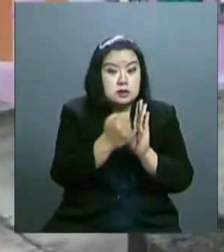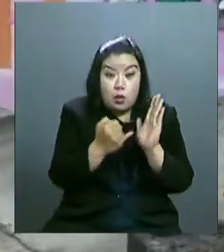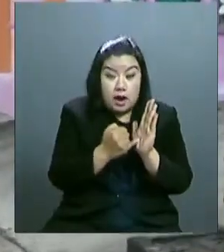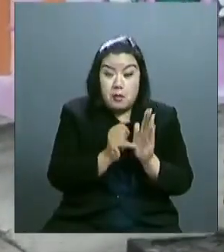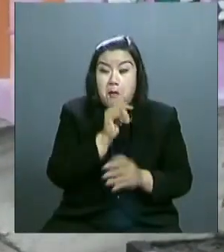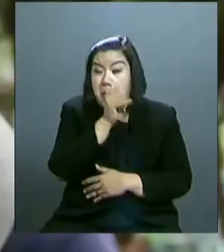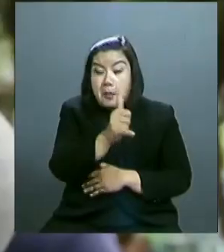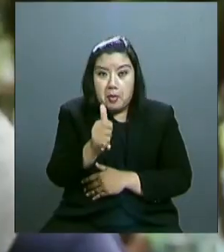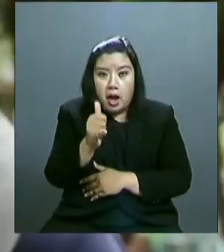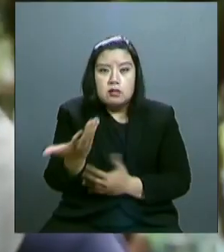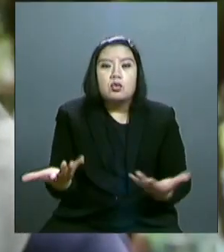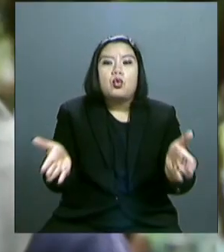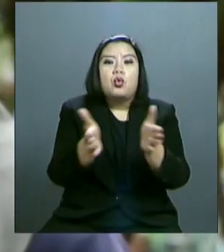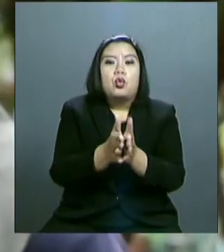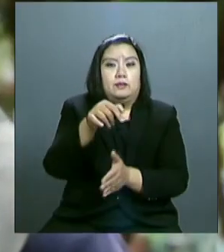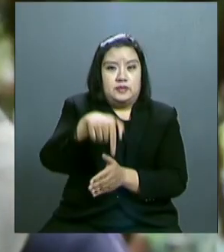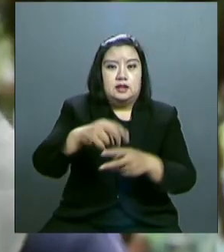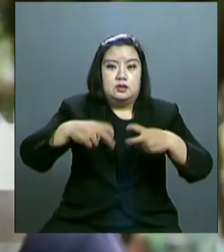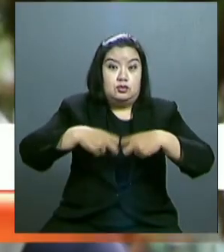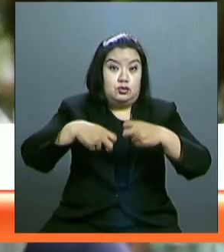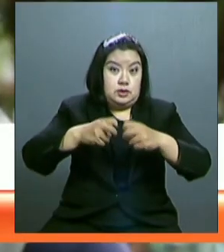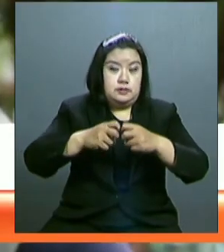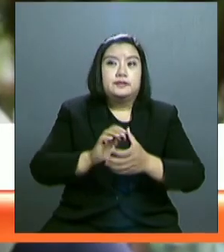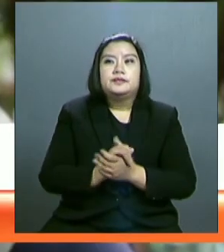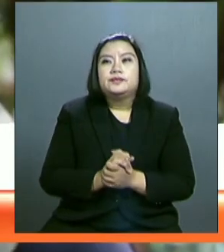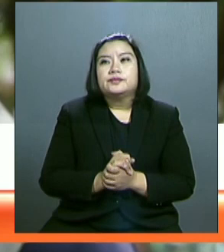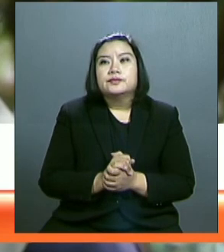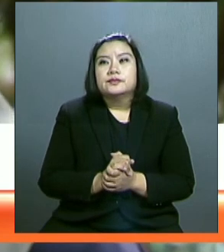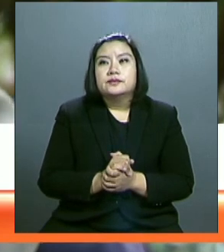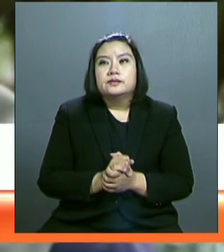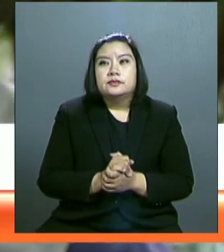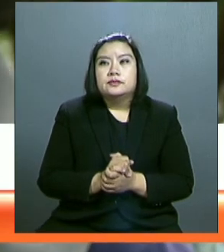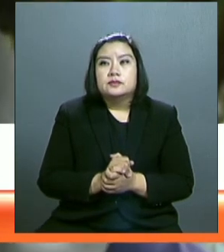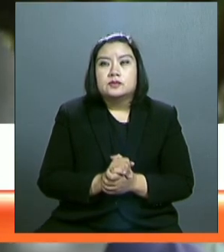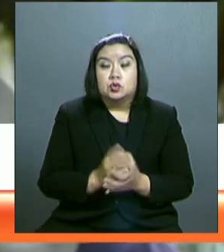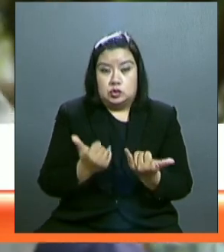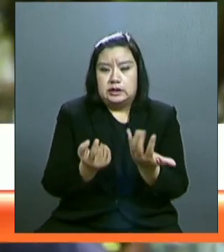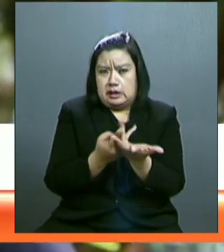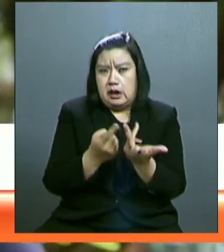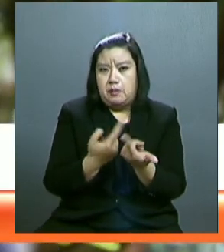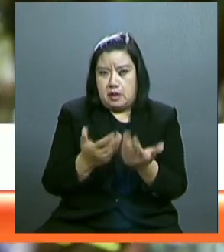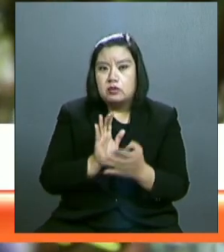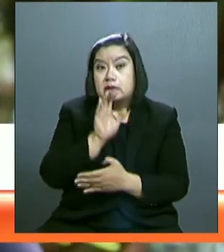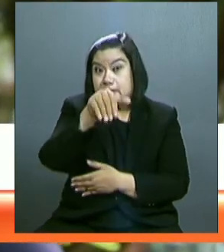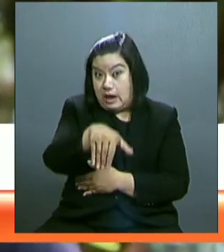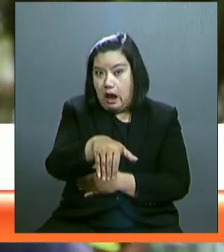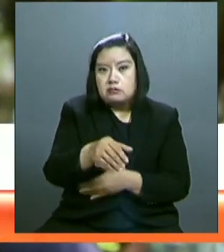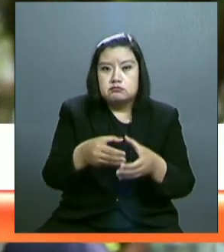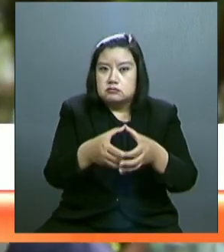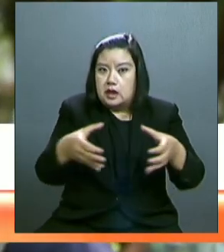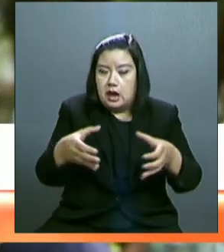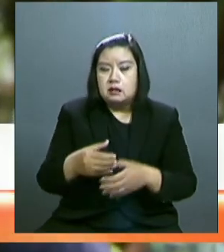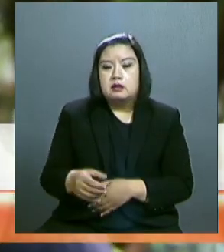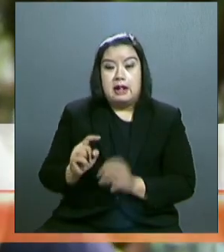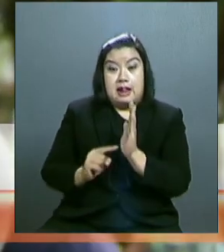กัน บรรยากาศปัจจุบันนี้ก็ช้างเพิ่มมากขึ้นครับตั้งแต่มีโครงการนำช้